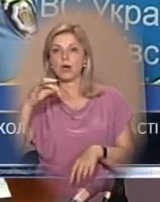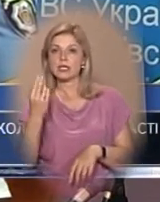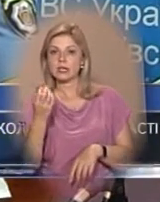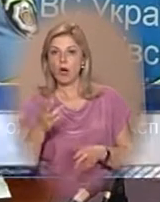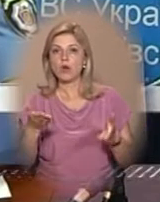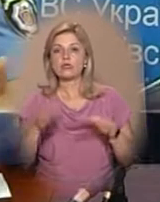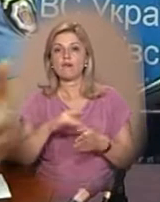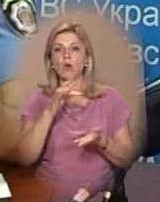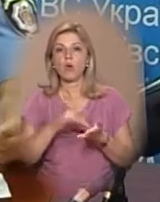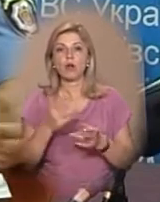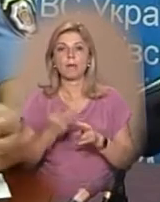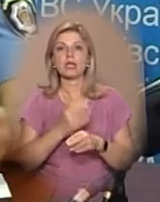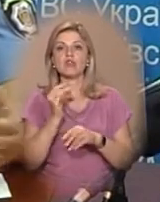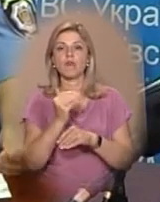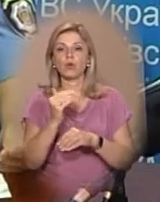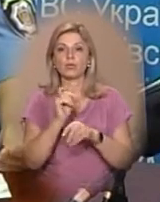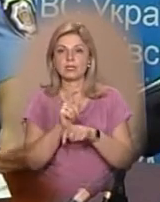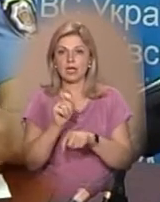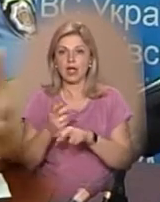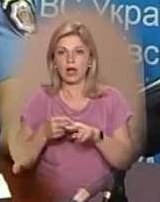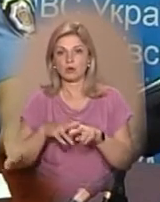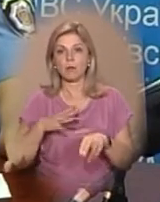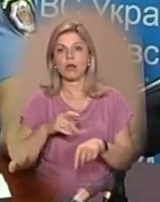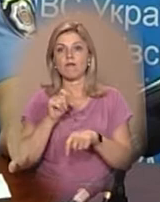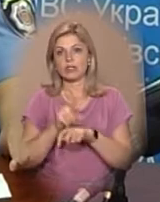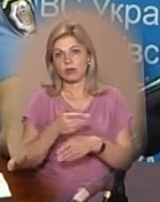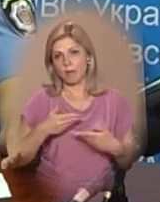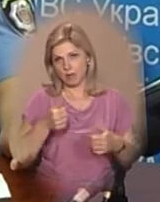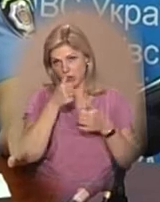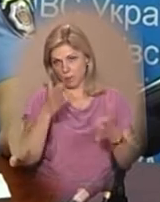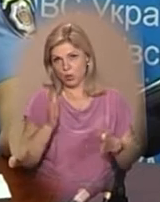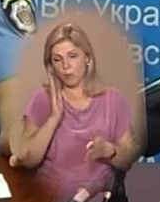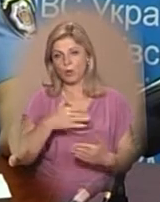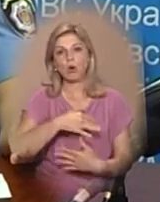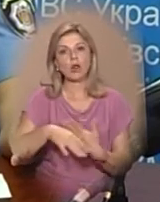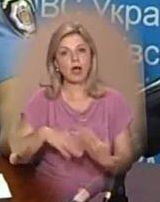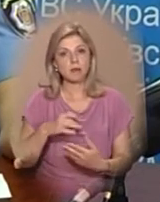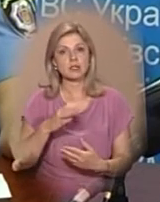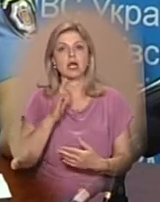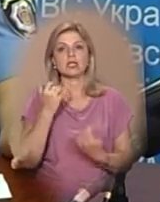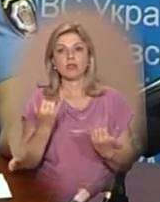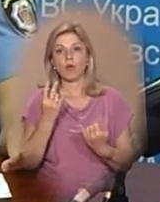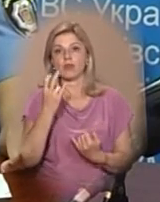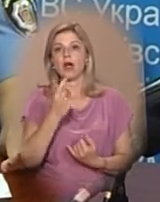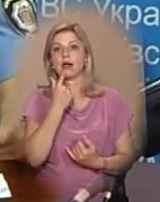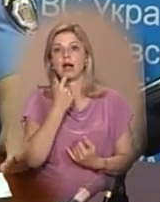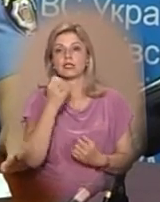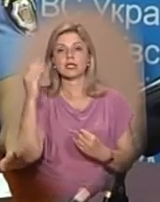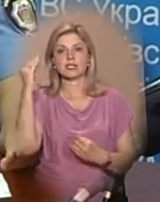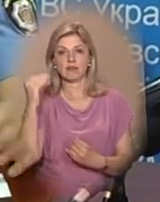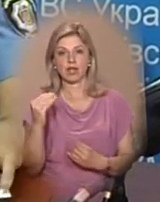без тих функцій, які хочемо чи ні, були возложені на ГІ, ми не можемо, буде колапс. Ви посмотрите, сьогодні носяться на красний світ,